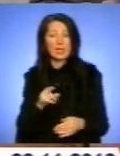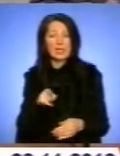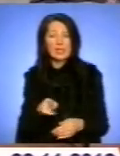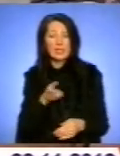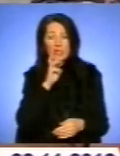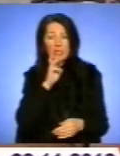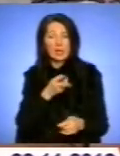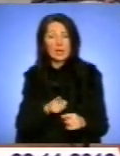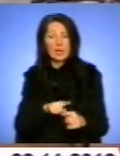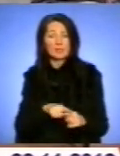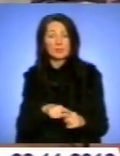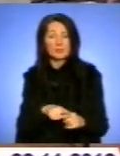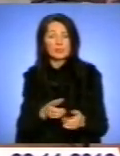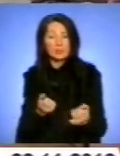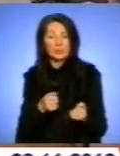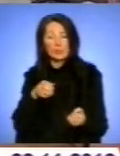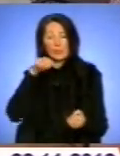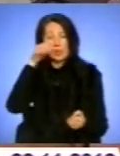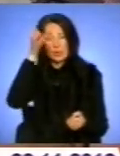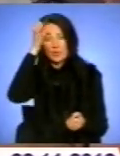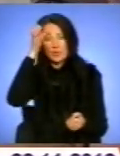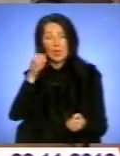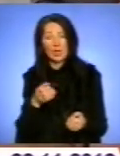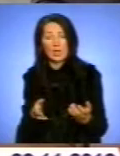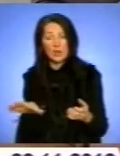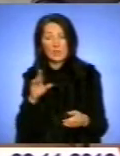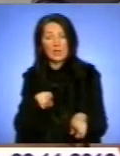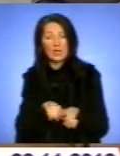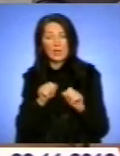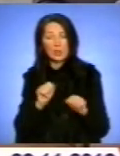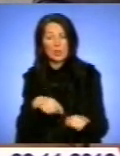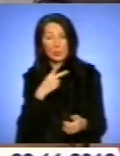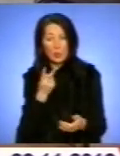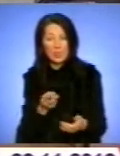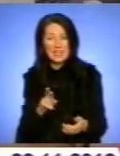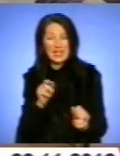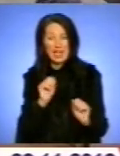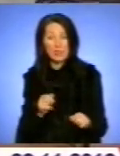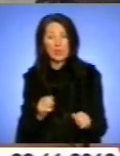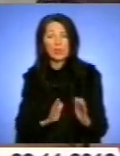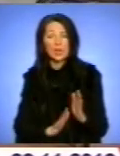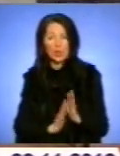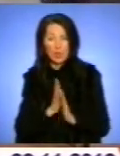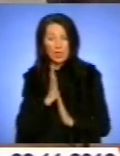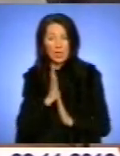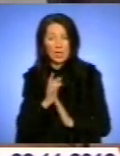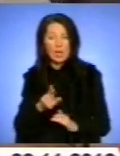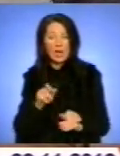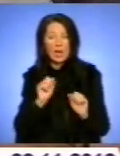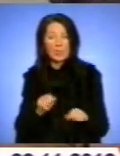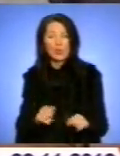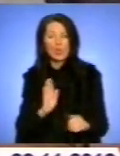гроші, які дають вчені. Але все-таки от можливість побачити, як можна далі рости, як можна